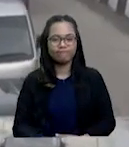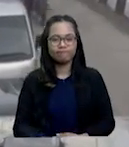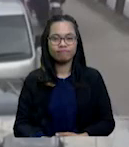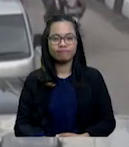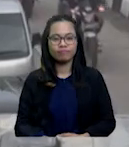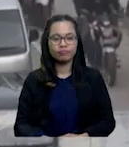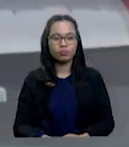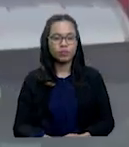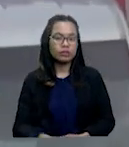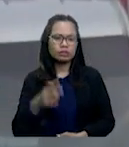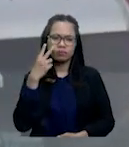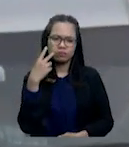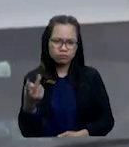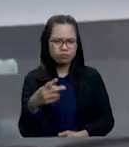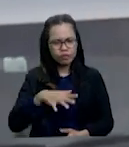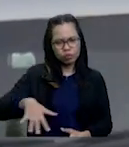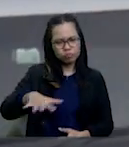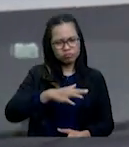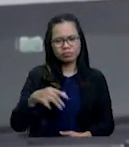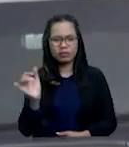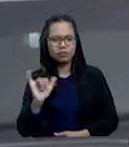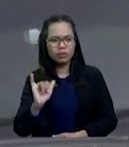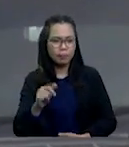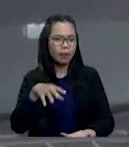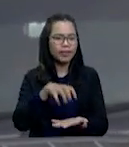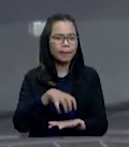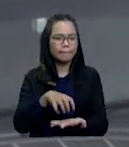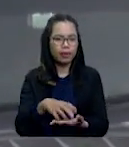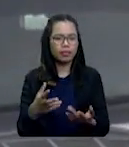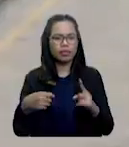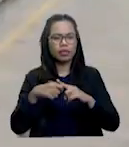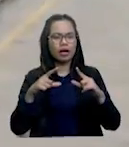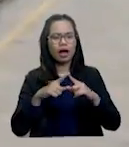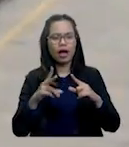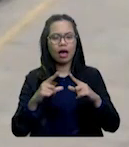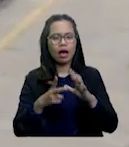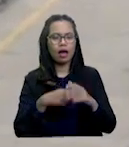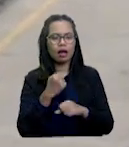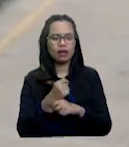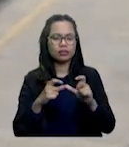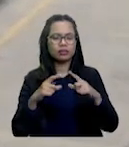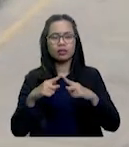Ribuan kendaraan pemudik terjebak macet saat memasuki underpass Karangsawah Tonjong akibat adanya pasar tumpah.